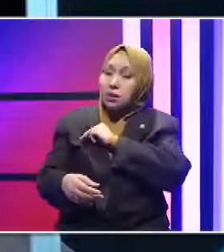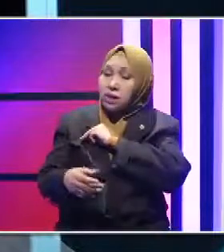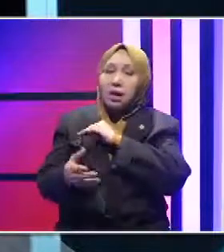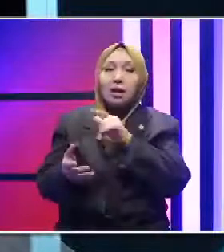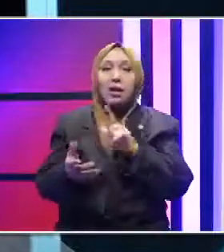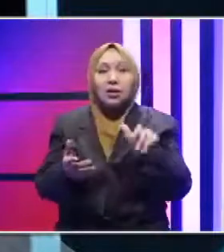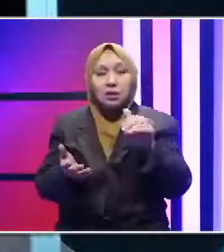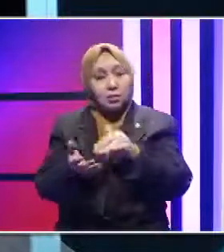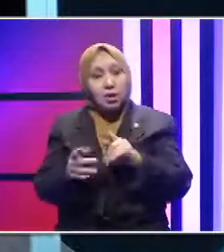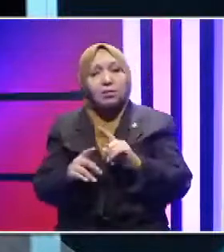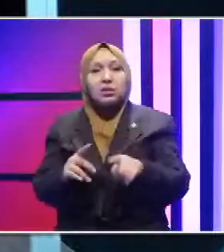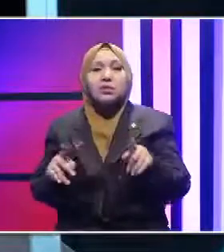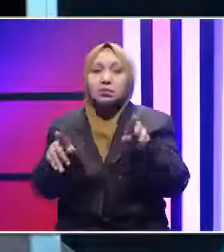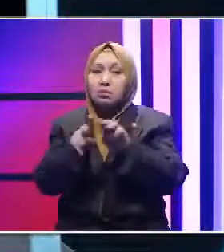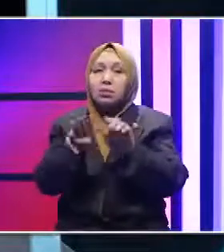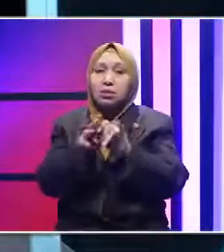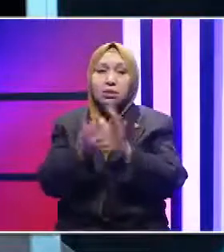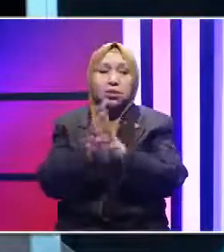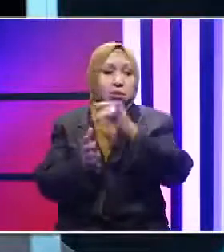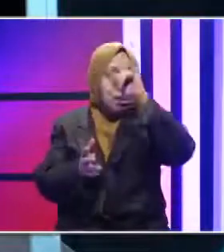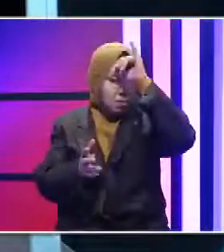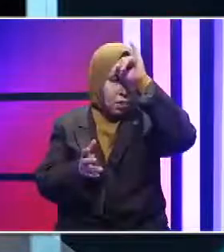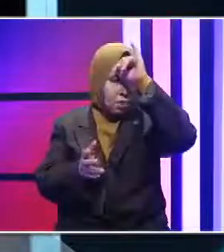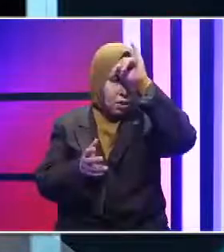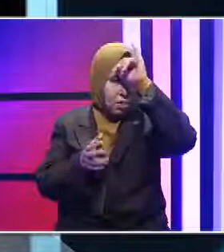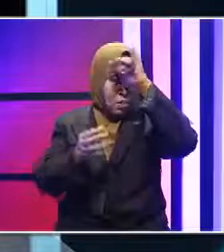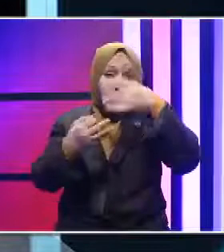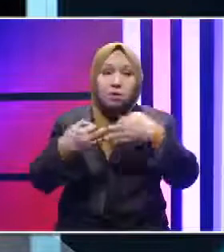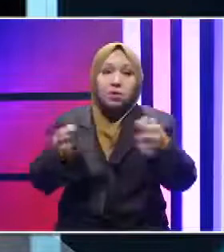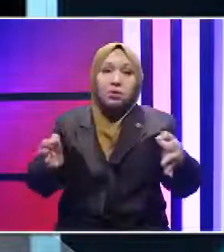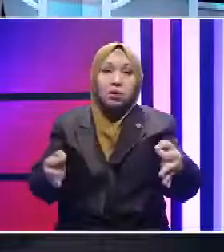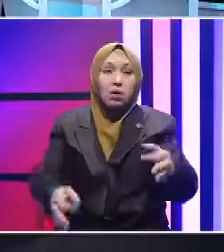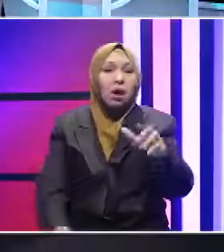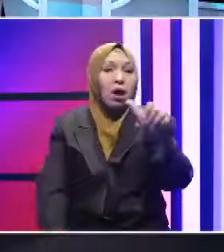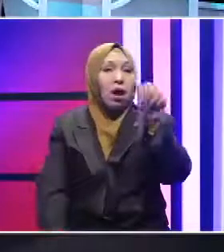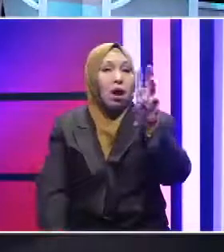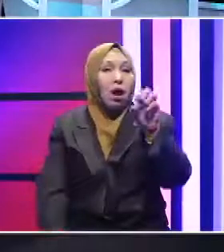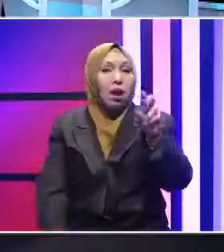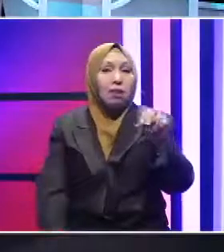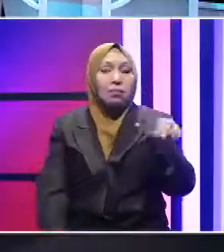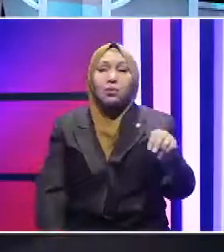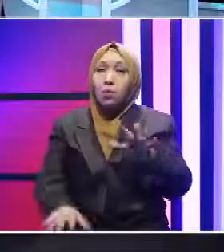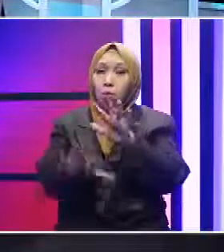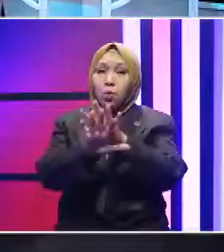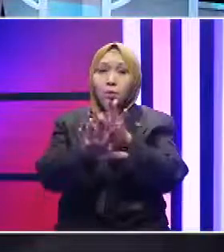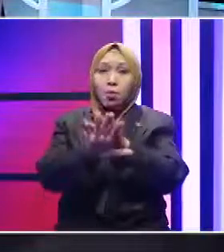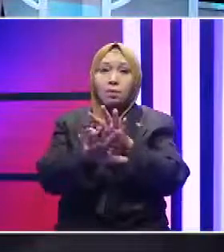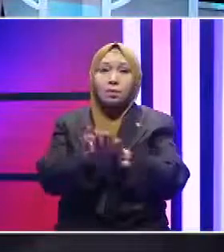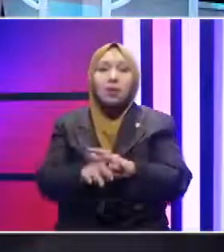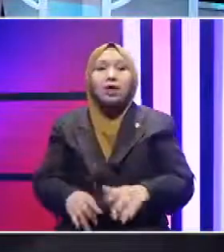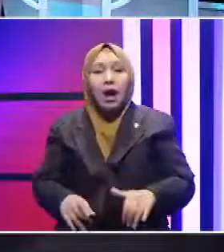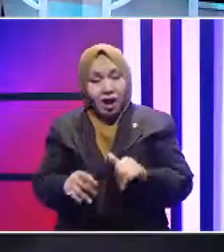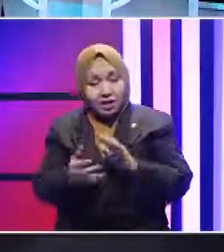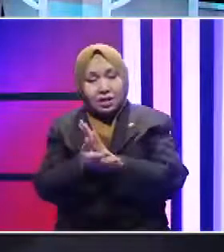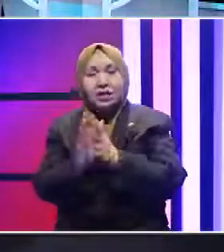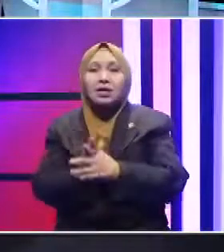Hati kita sana. Betul, sama juga macam jadi imam. Kan masa Fatihah tu slow, bila amin, amin. Oh ramai yang ini. Oh tukar terlanu selalu.